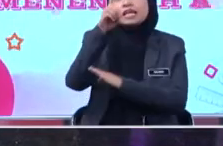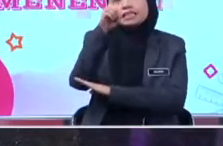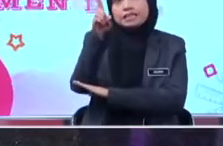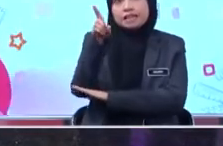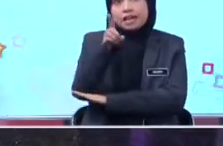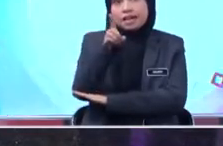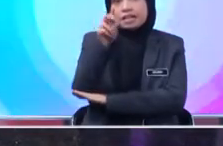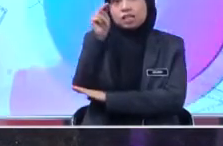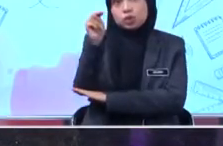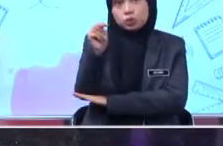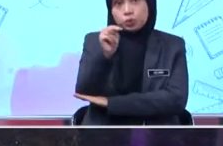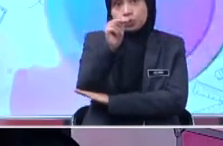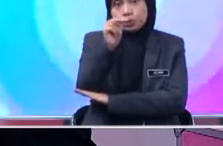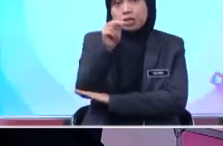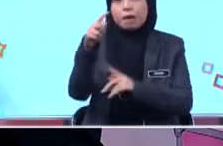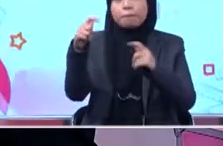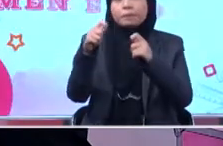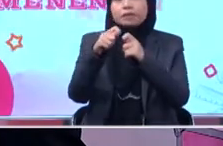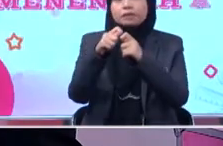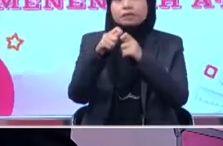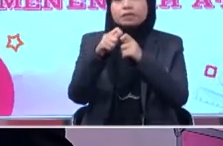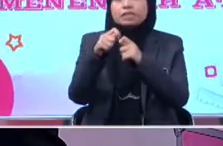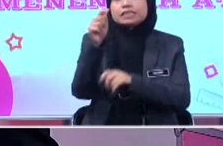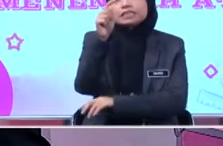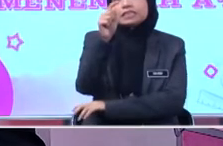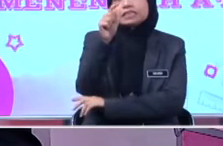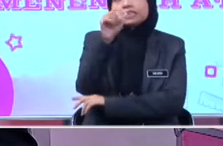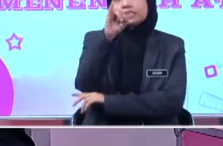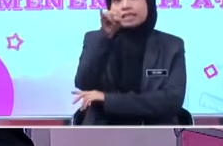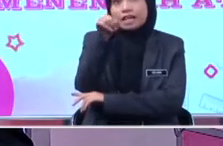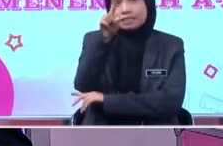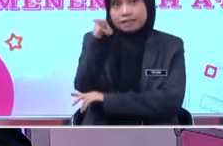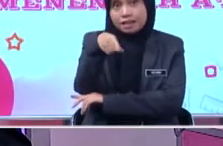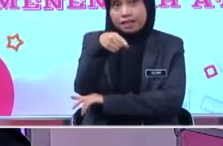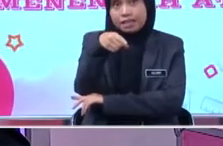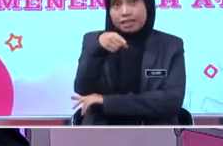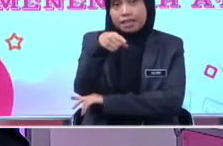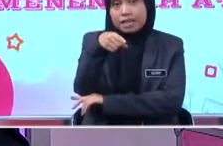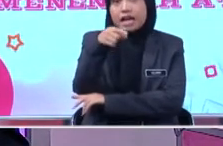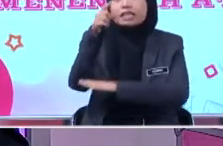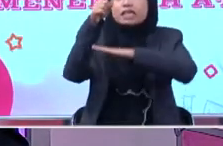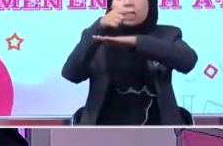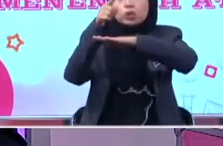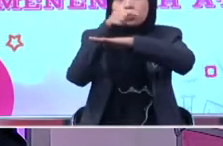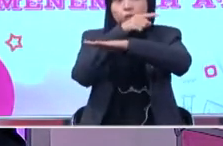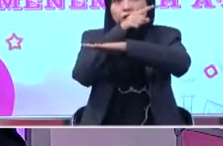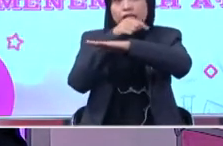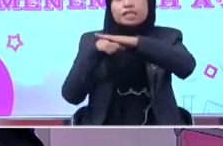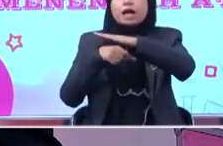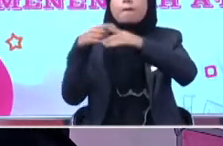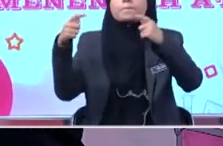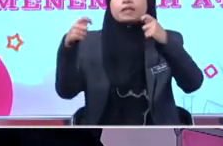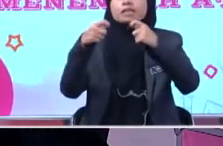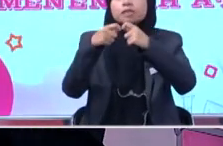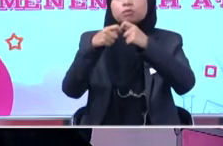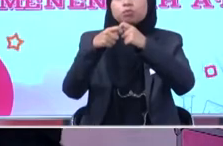mati betulan Zahra rizaini Dimana kau tanwin bertemu dengan Zayn